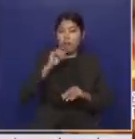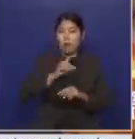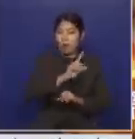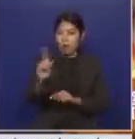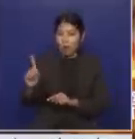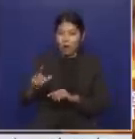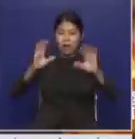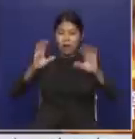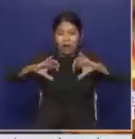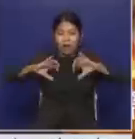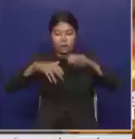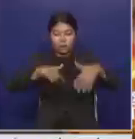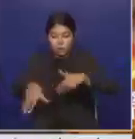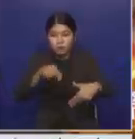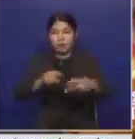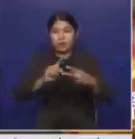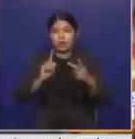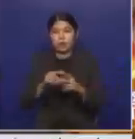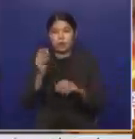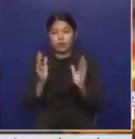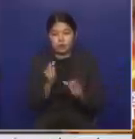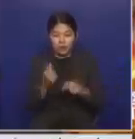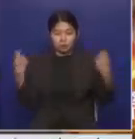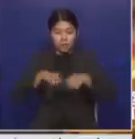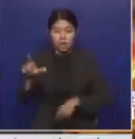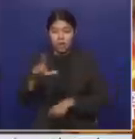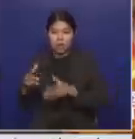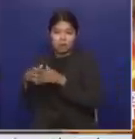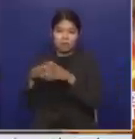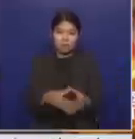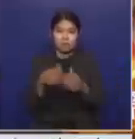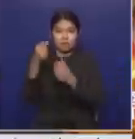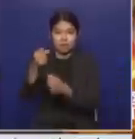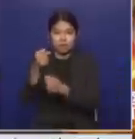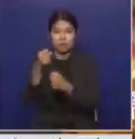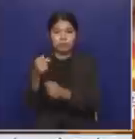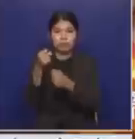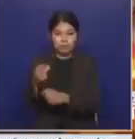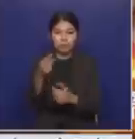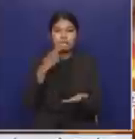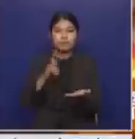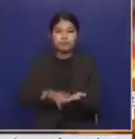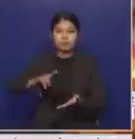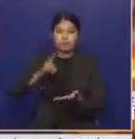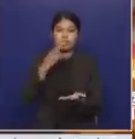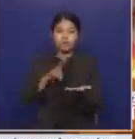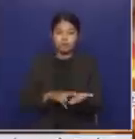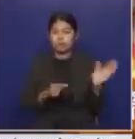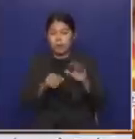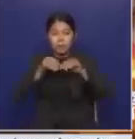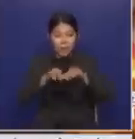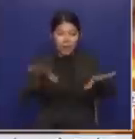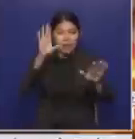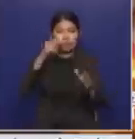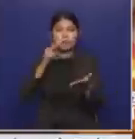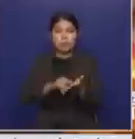เจนเค้าจะการท้องถิ่นลูกจ้างให้ออกมาใส่เสื้อเหลืองชุมนุมเคลื่อนไหวซึ่งปรากฏเป็นหนังสือราชการและแอดไลน์ว่อนเน็ต